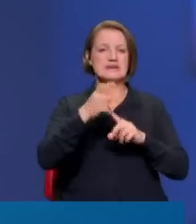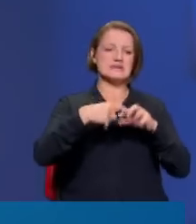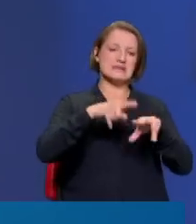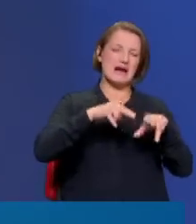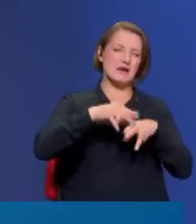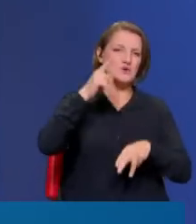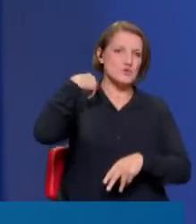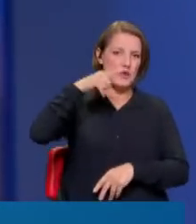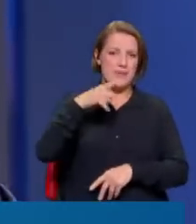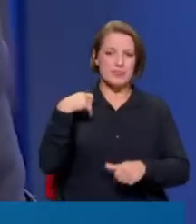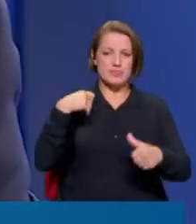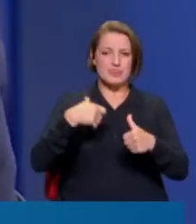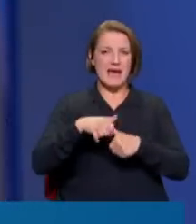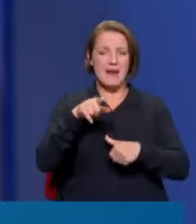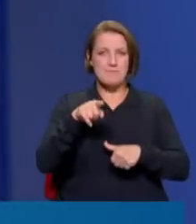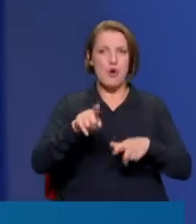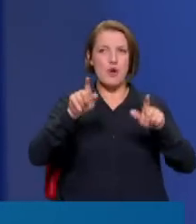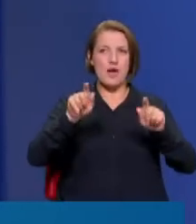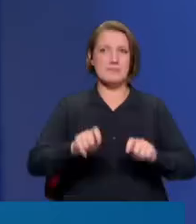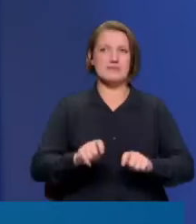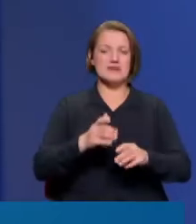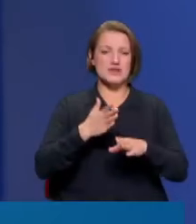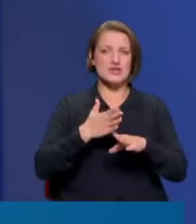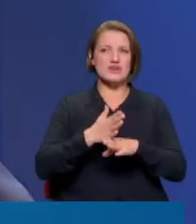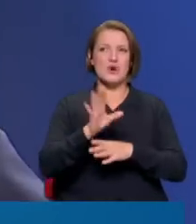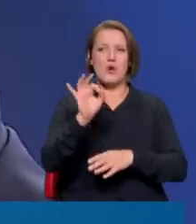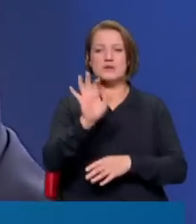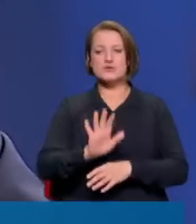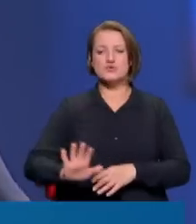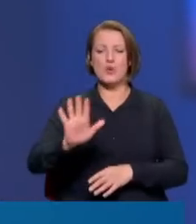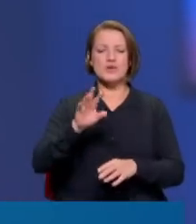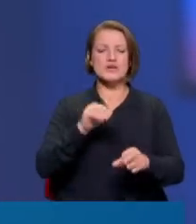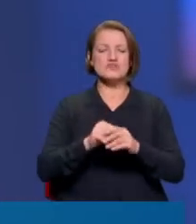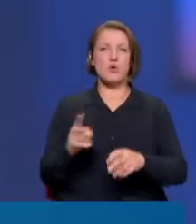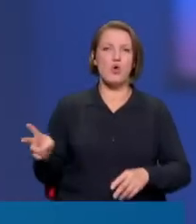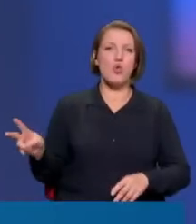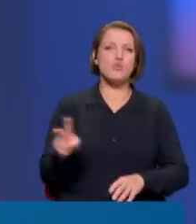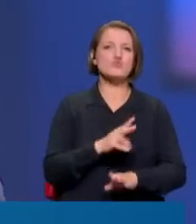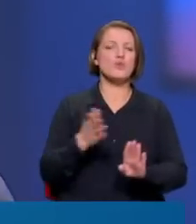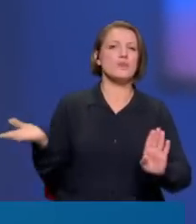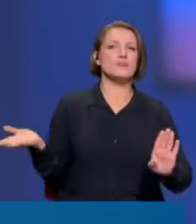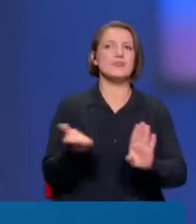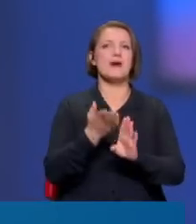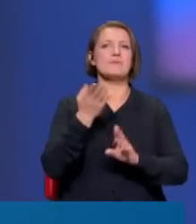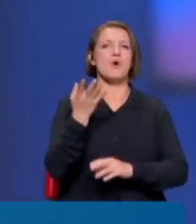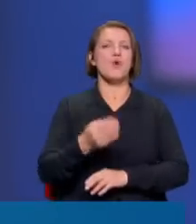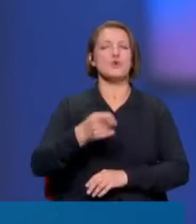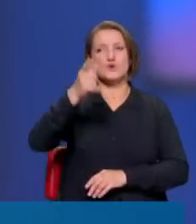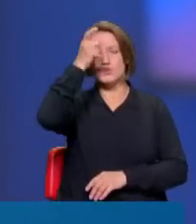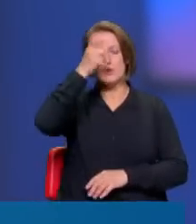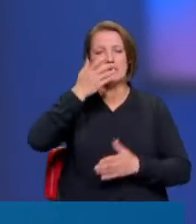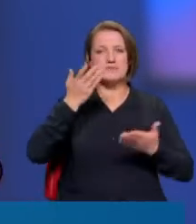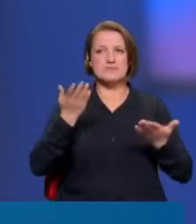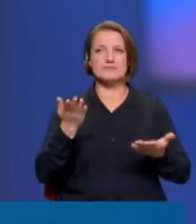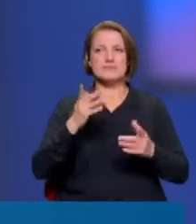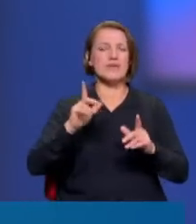tekrar bu şekilde Dizayn edilmesi gerçekten ORT Doğu için ölümcül bir darbe olur Bunun Türkiye'de tahammülü yok birincisi bir